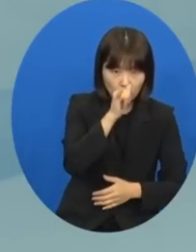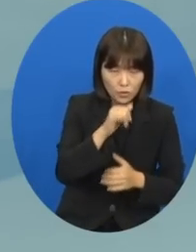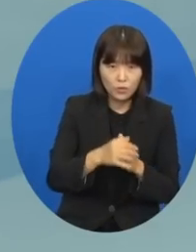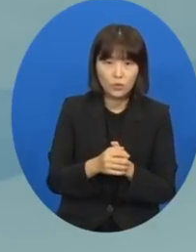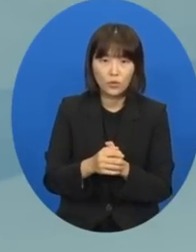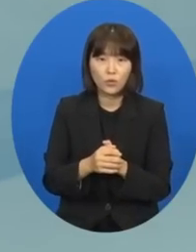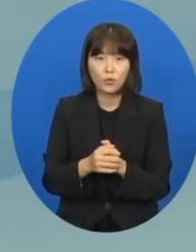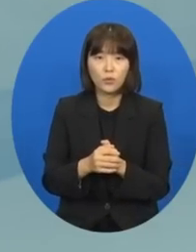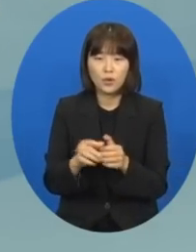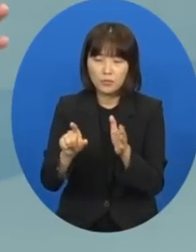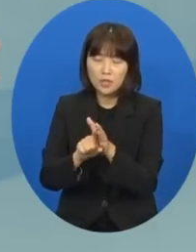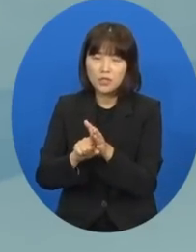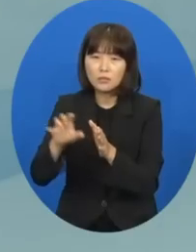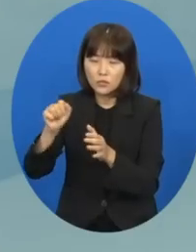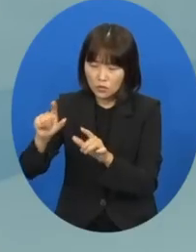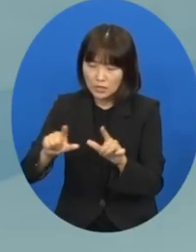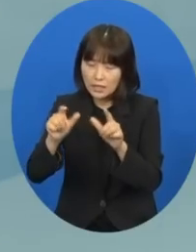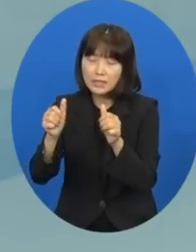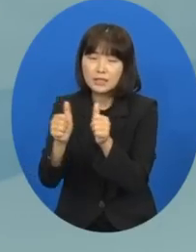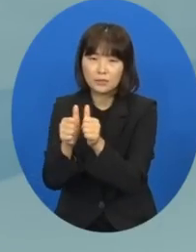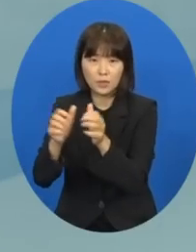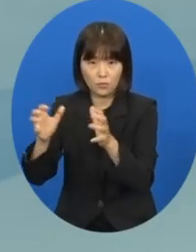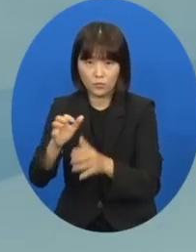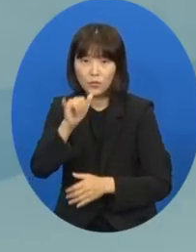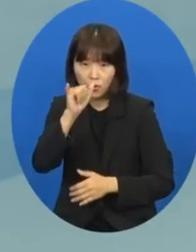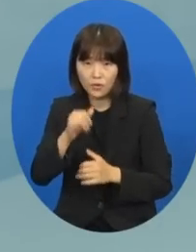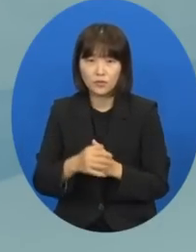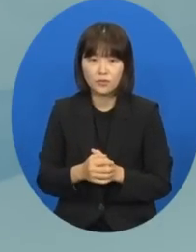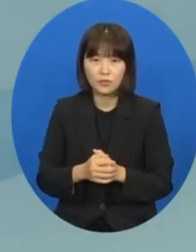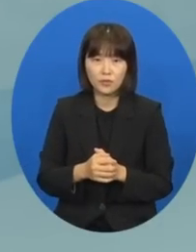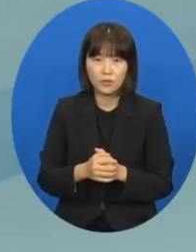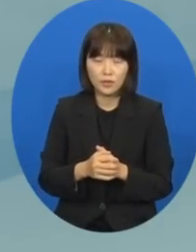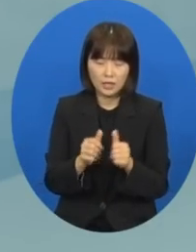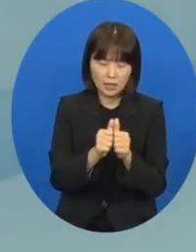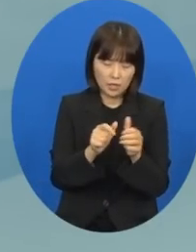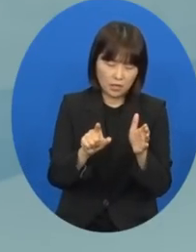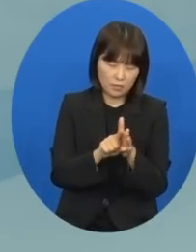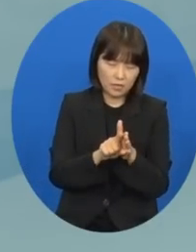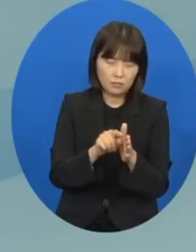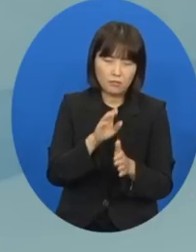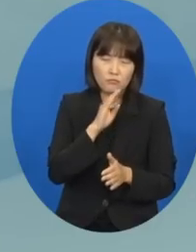얼마나 중요한지, 그래야 가정이 바로 서게 되는 것입니다. 그런데